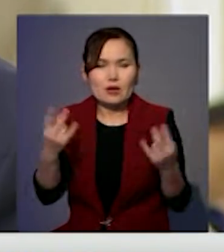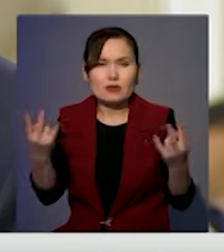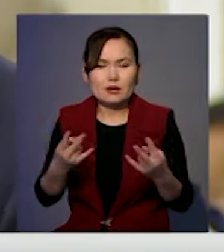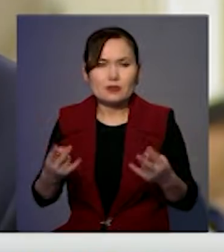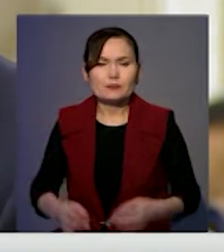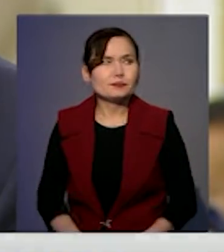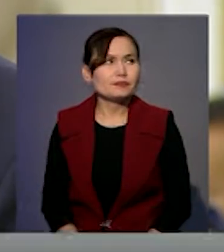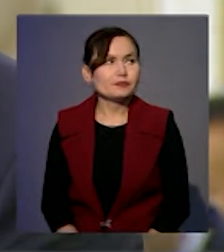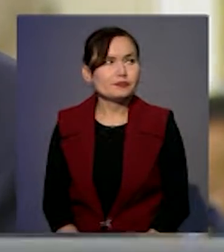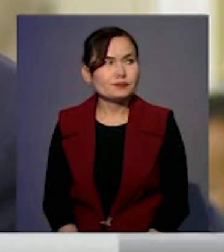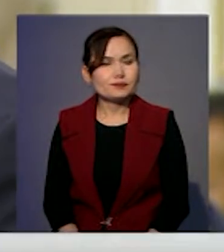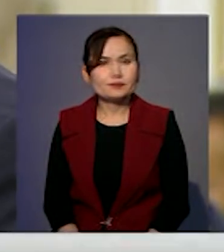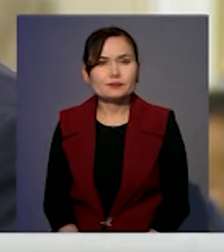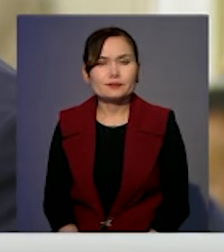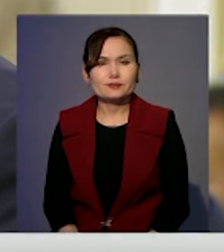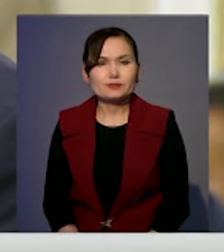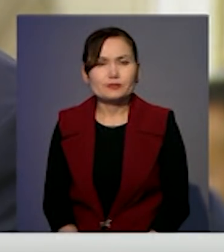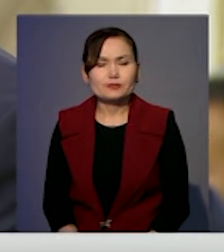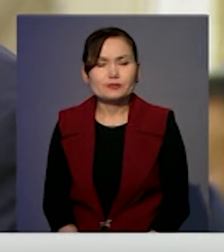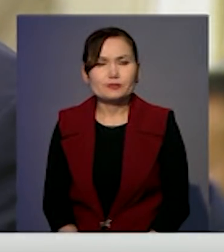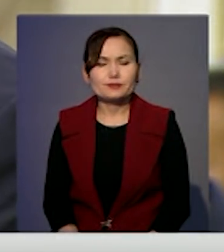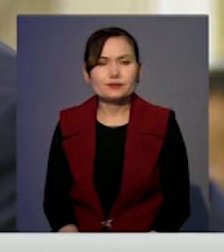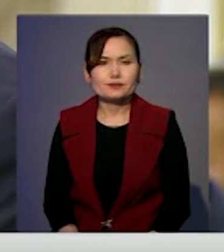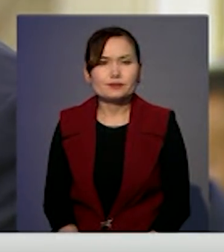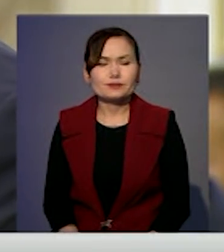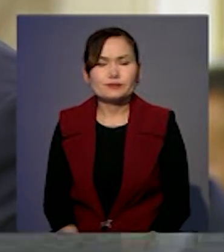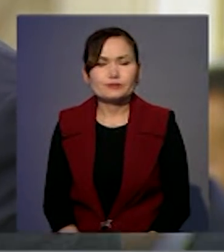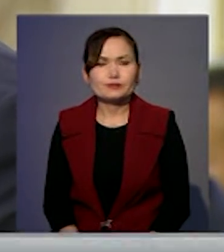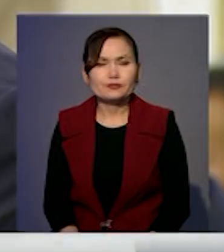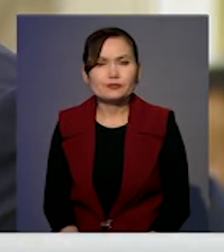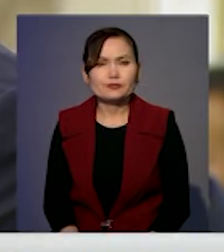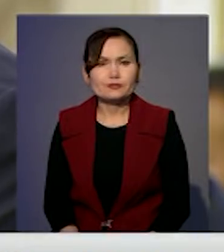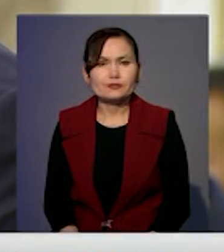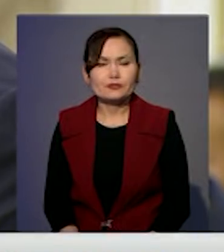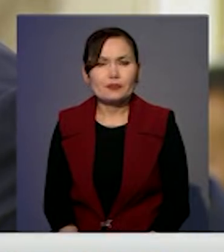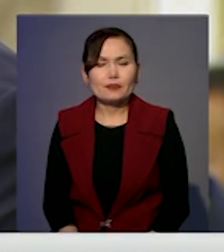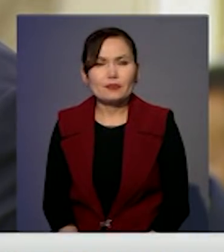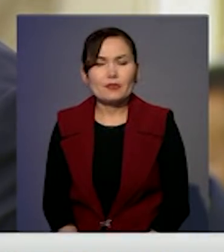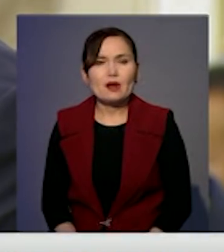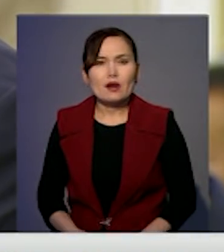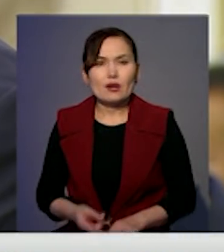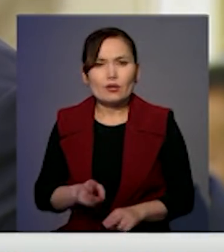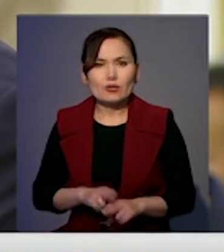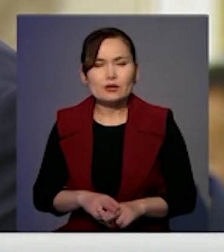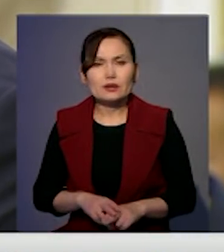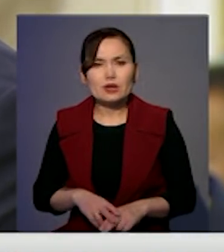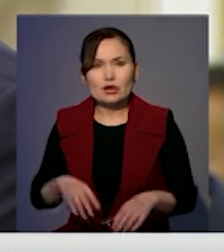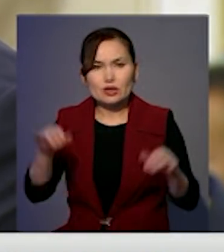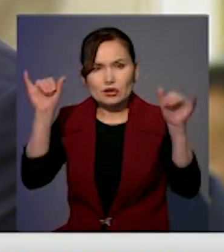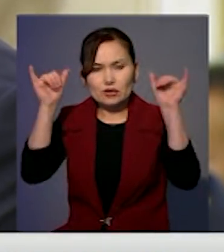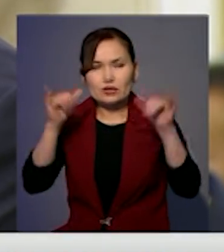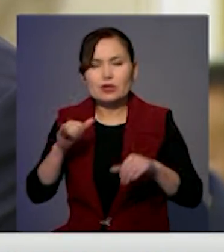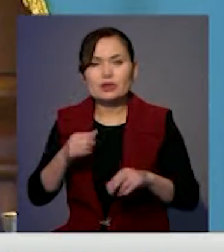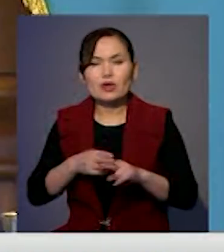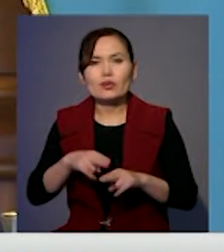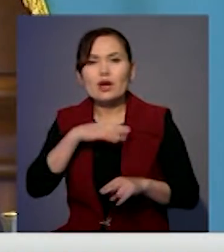деле живой скот, который заводится, это не есть недостаток. Это, в принципе, считается высший пилотаж в